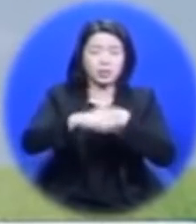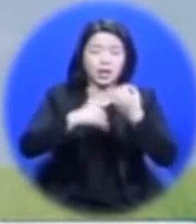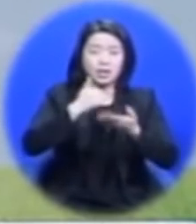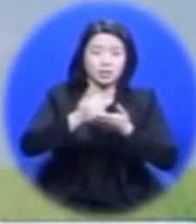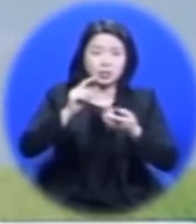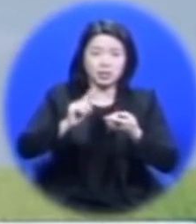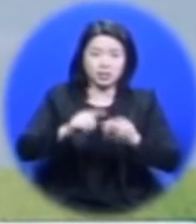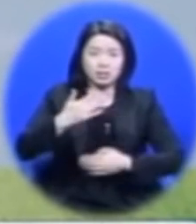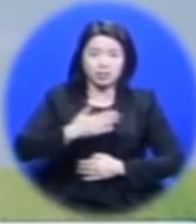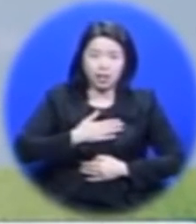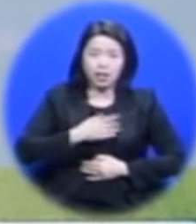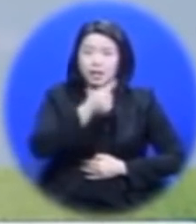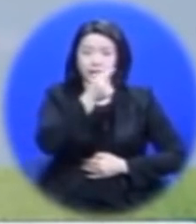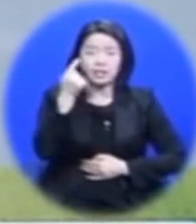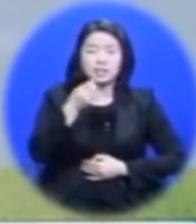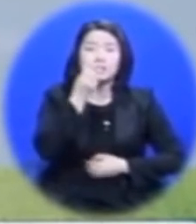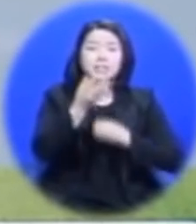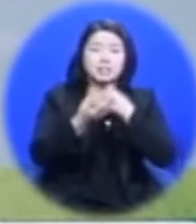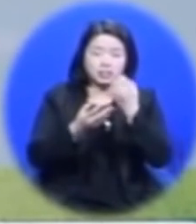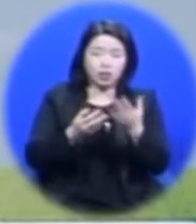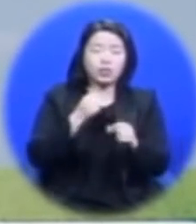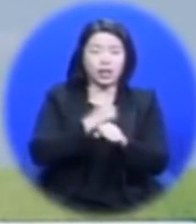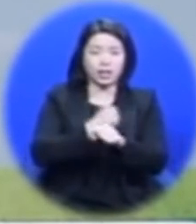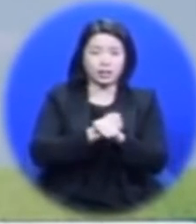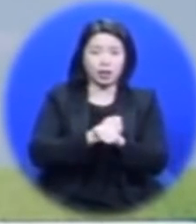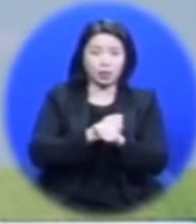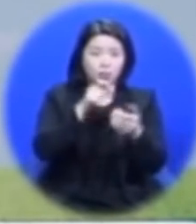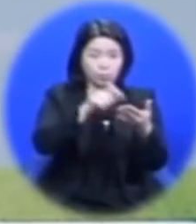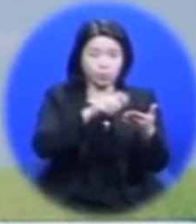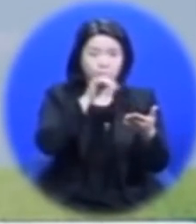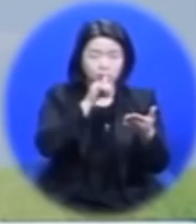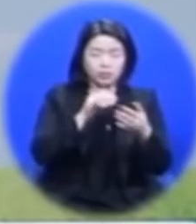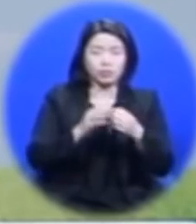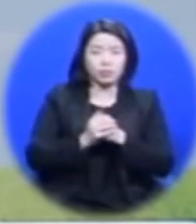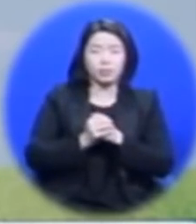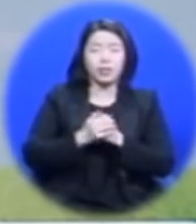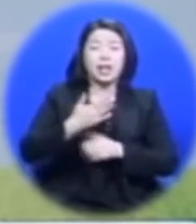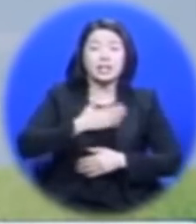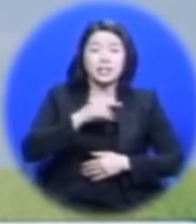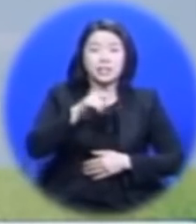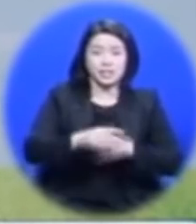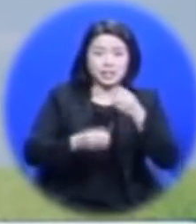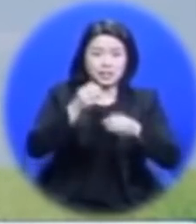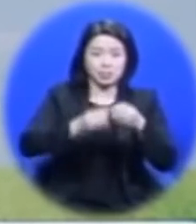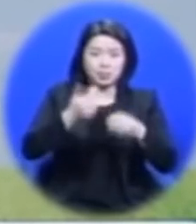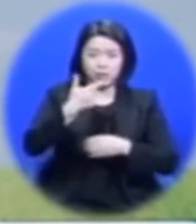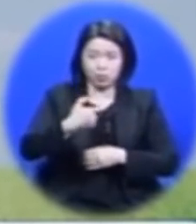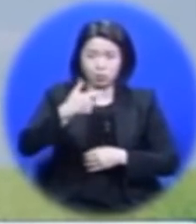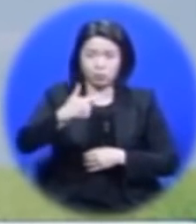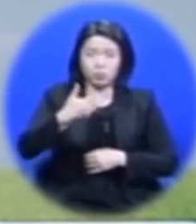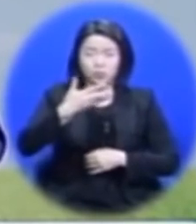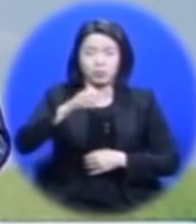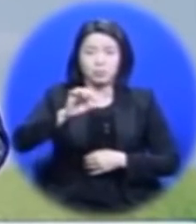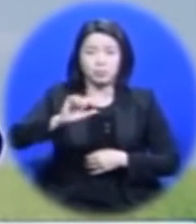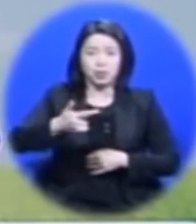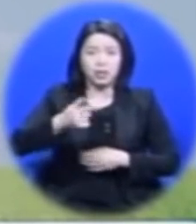내가 증언하겠다고 말합니다. 저는 이 시편 66편을